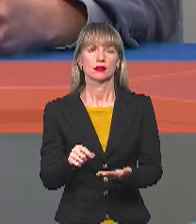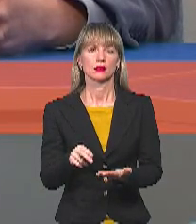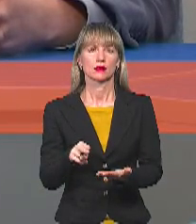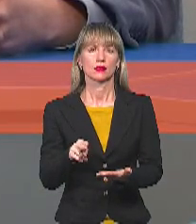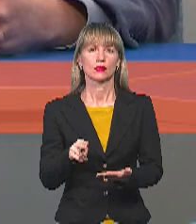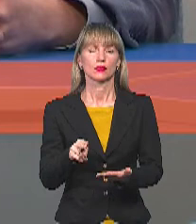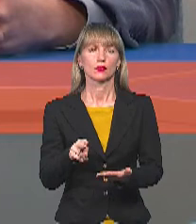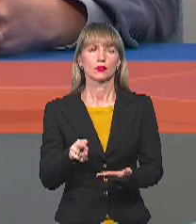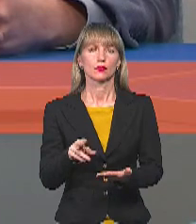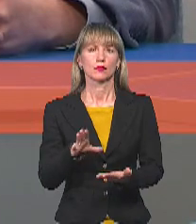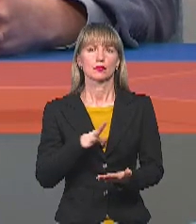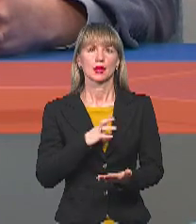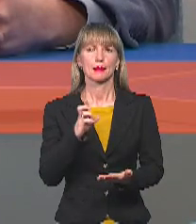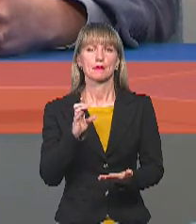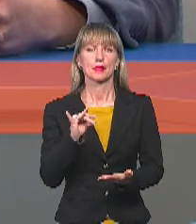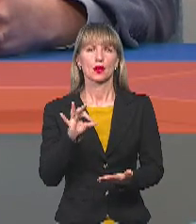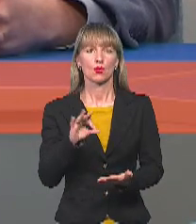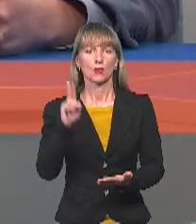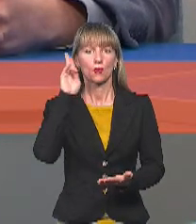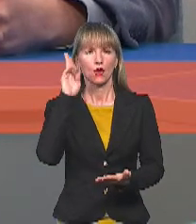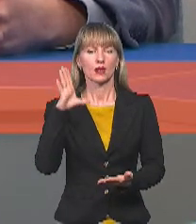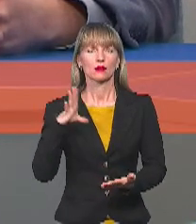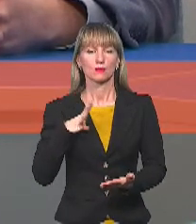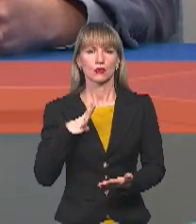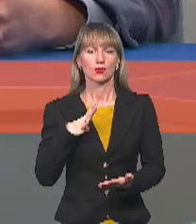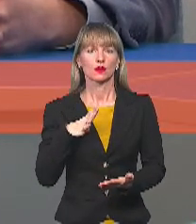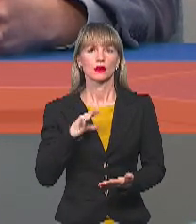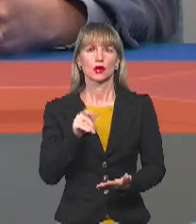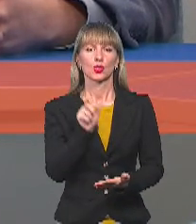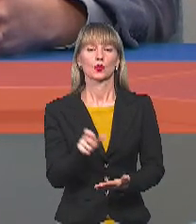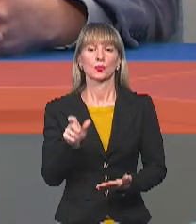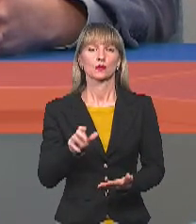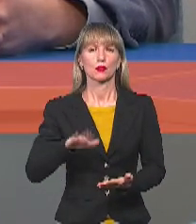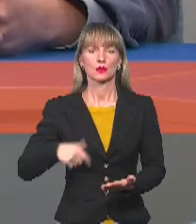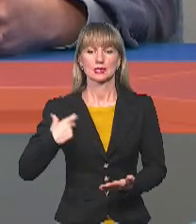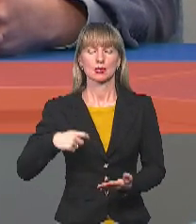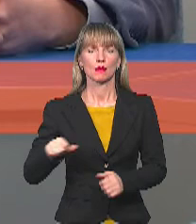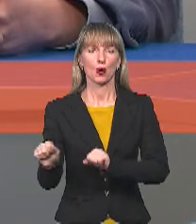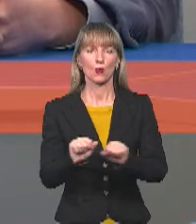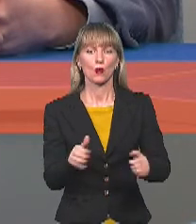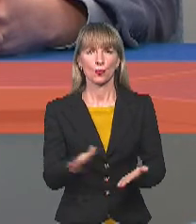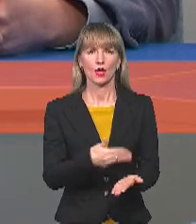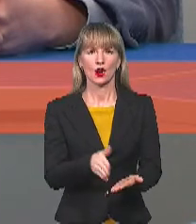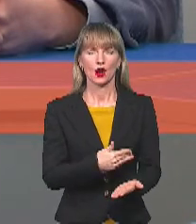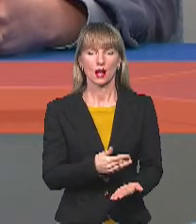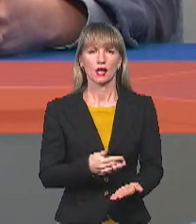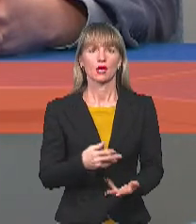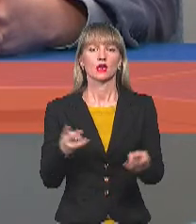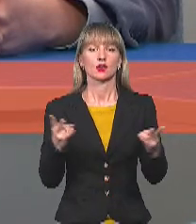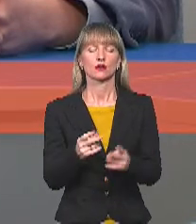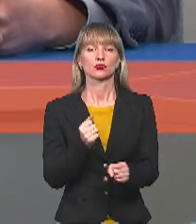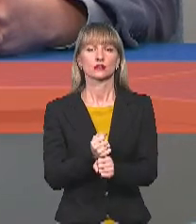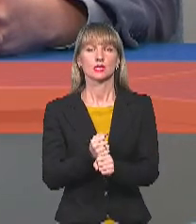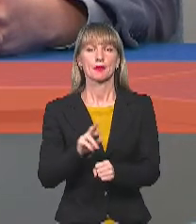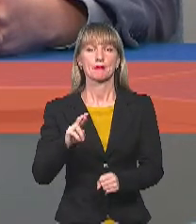були біотуалети там. Да, і люди після себе убирали. Можна